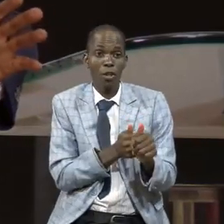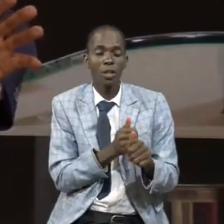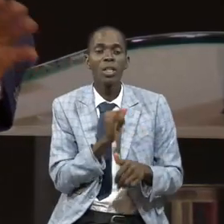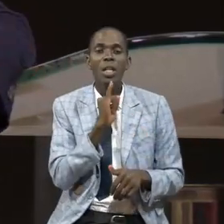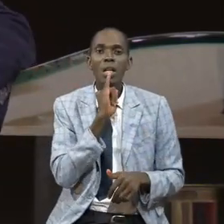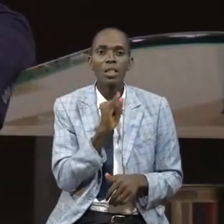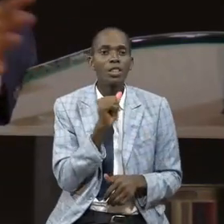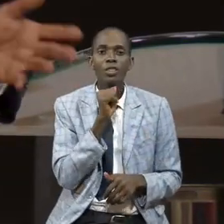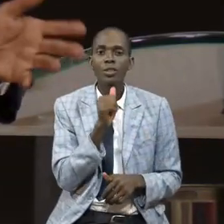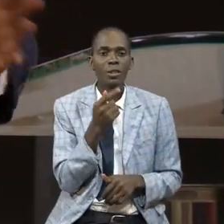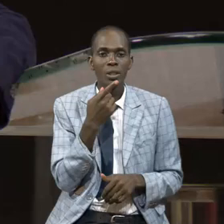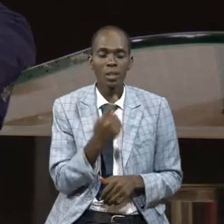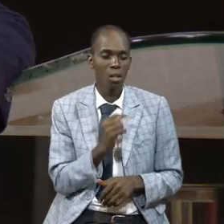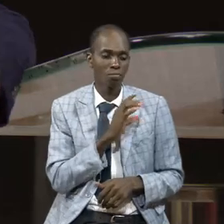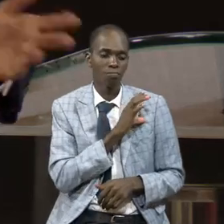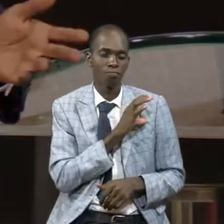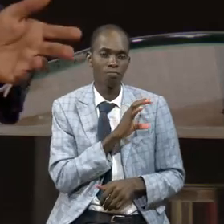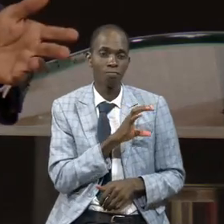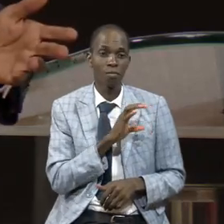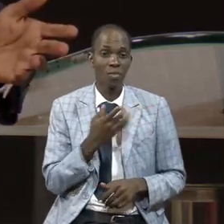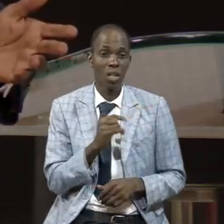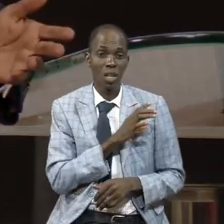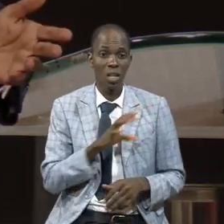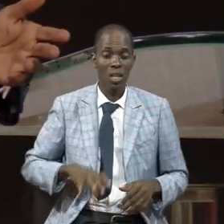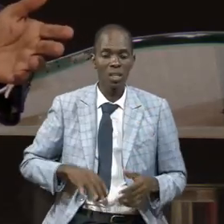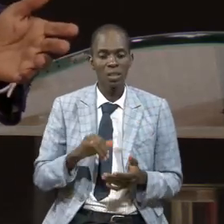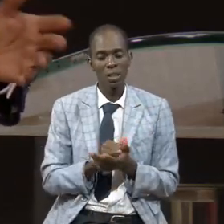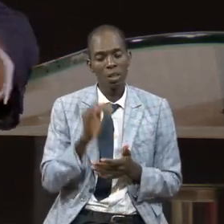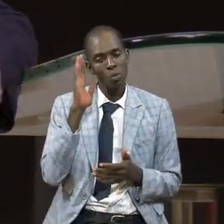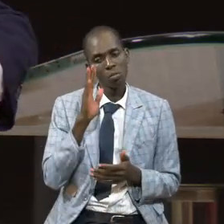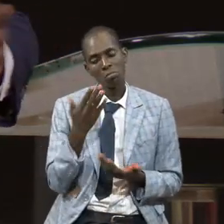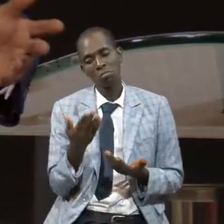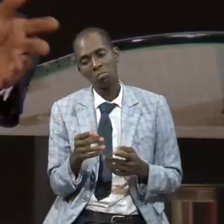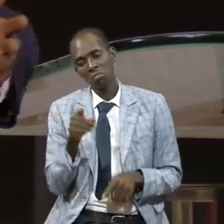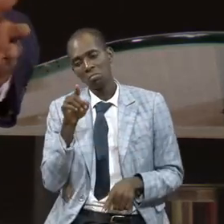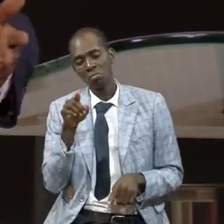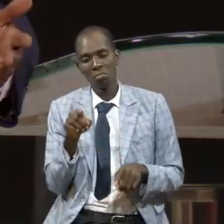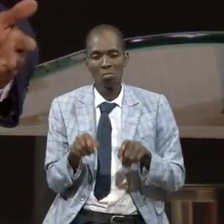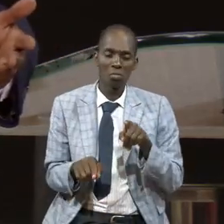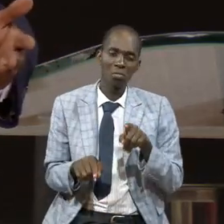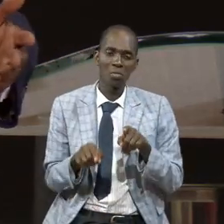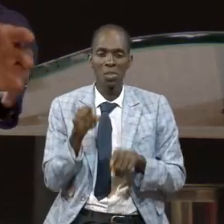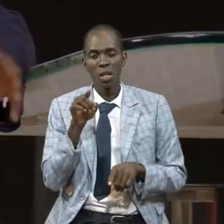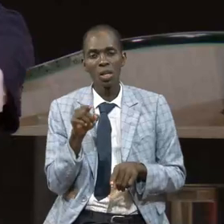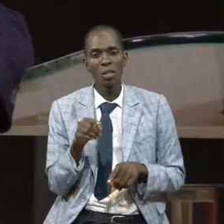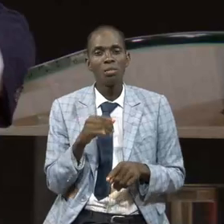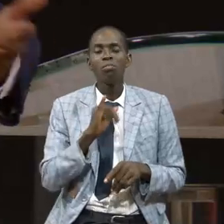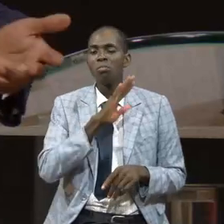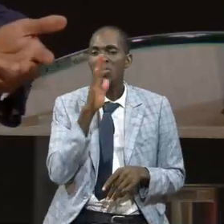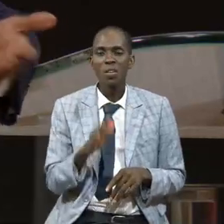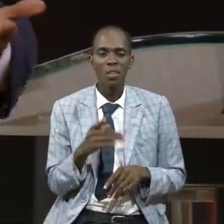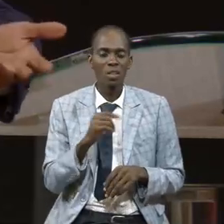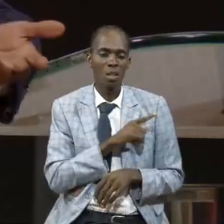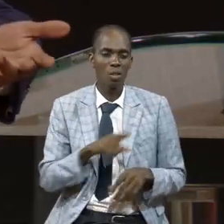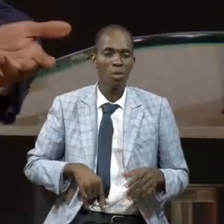suivons. Ce n'est pas le Christ qui change, qui va de gauche à droite. Ce n'est pas le Seigneur qui change